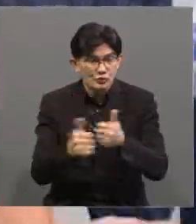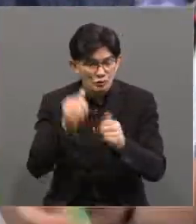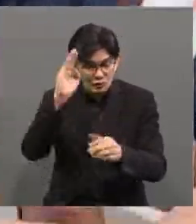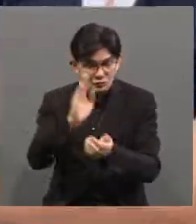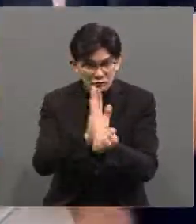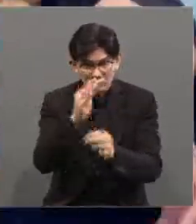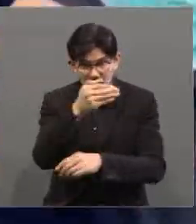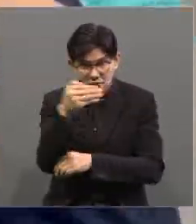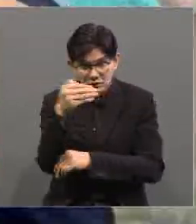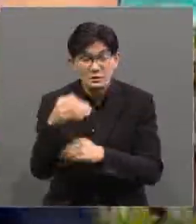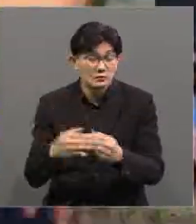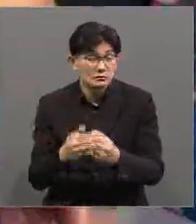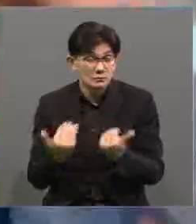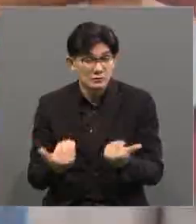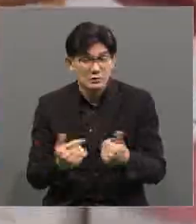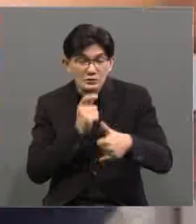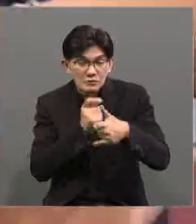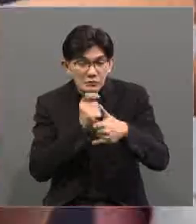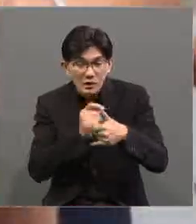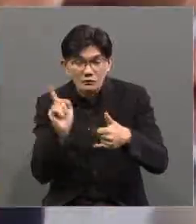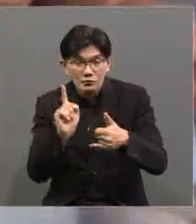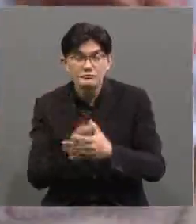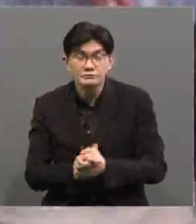ผู้บัญชาการตำรวจแห่งชาติเองก็ให้สัมภา